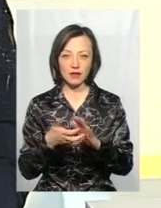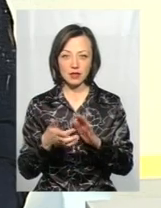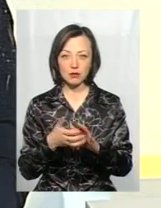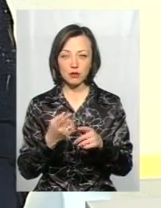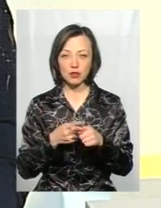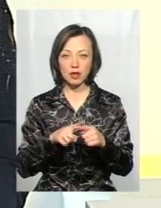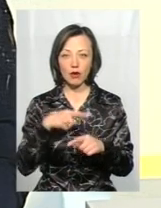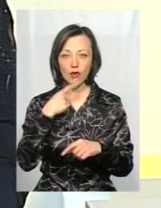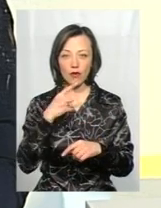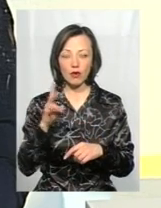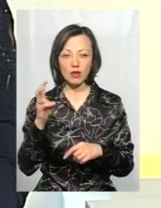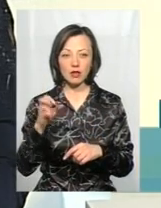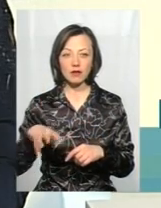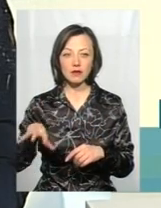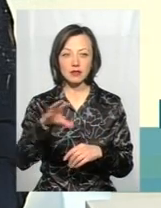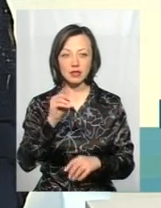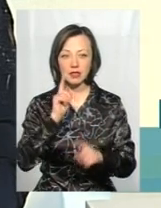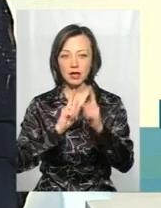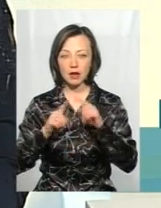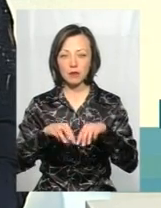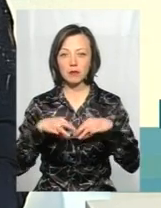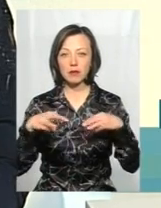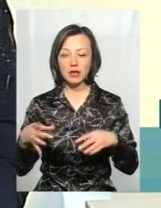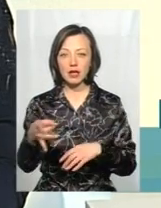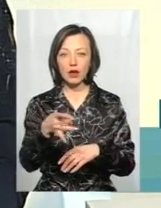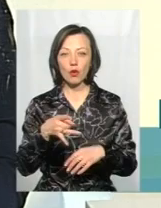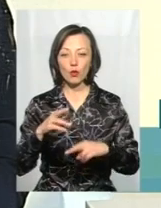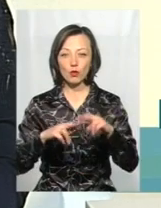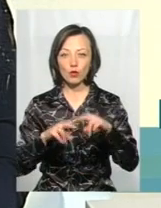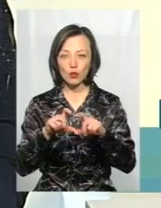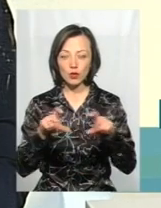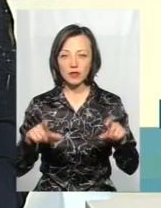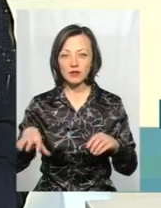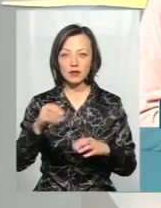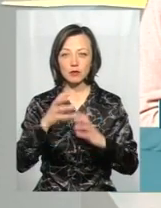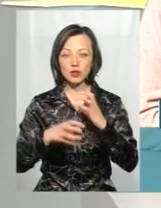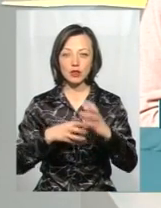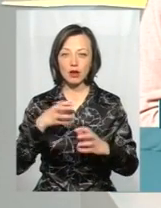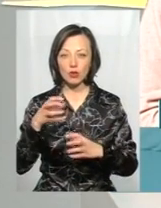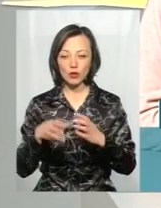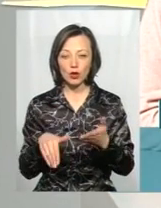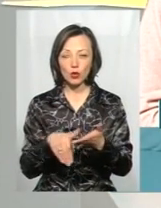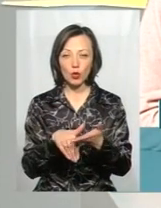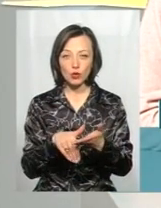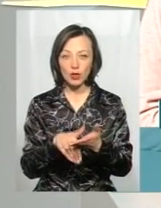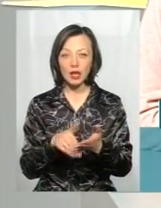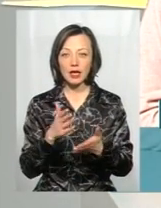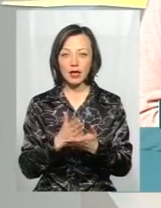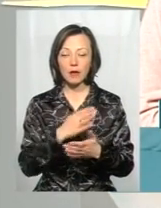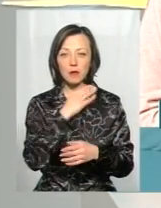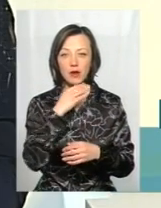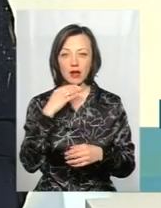це говорять на усіх нарадах в Мінрегіонбуді, про це говорять усі міжнародні донори, тому що є